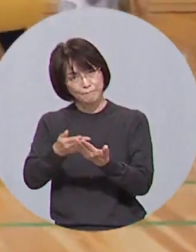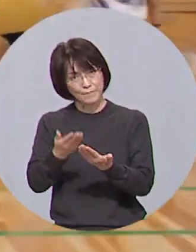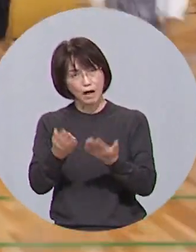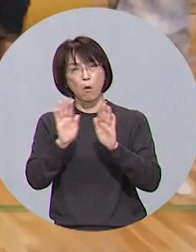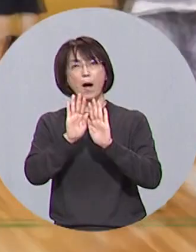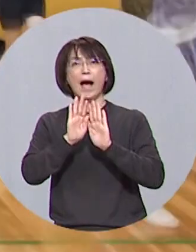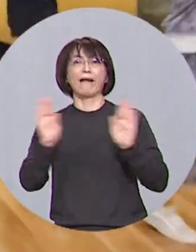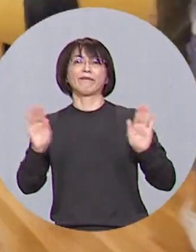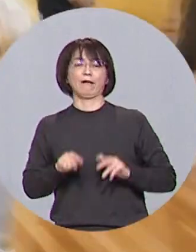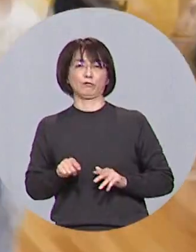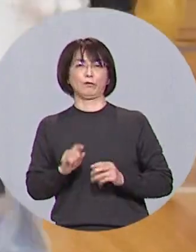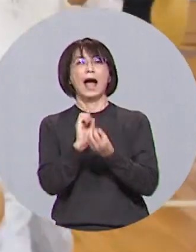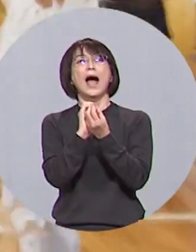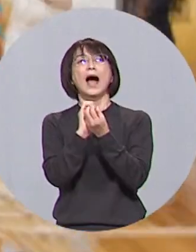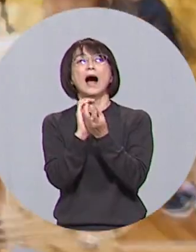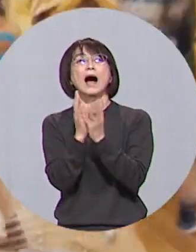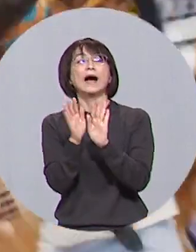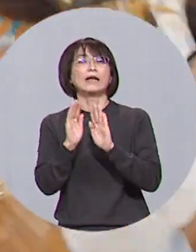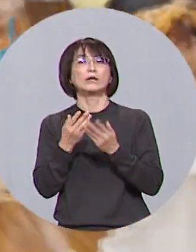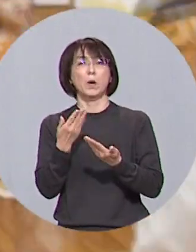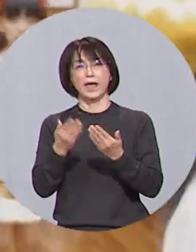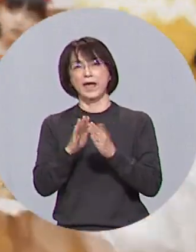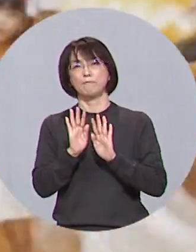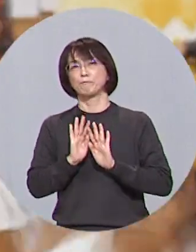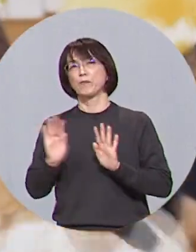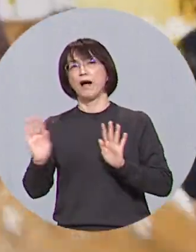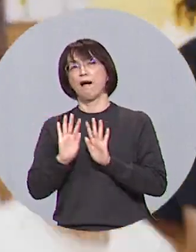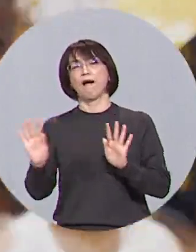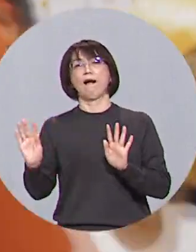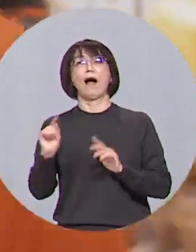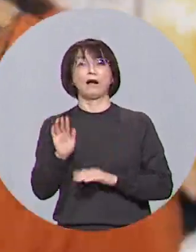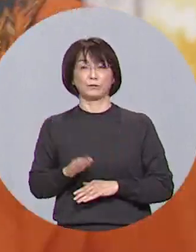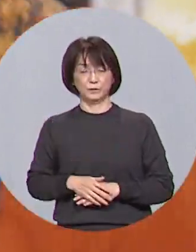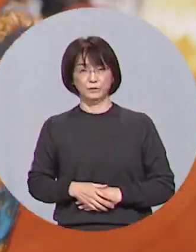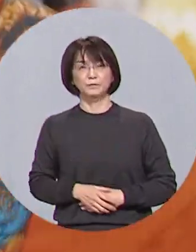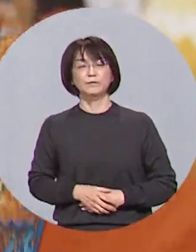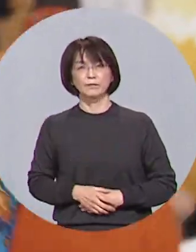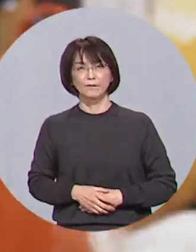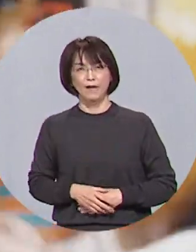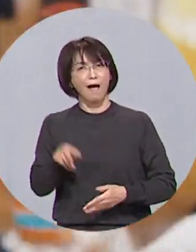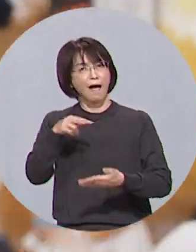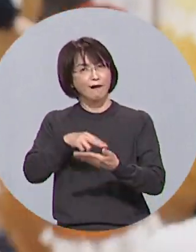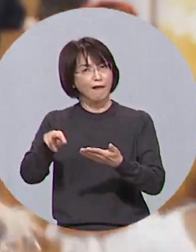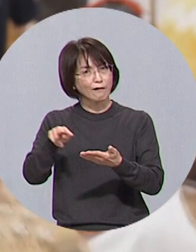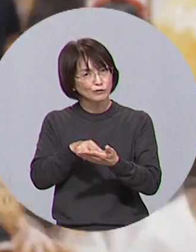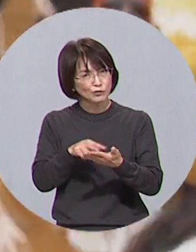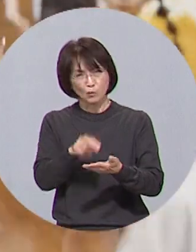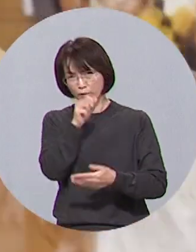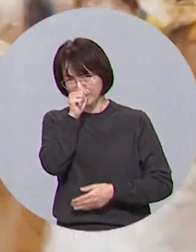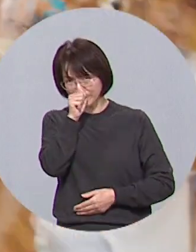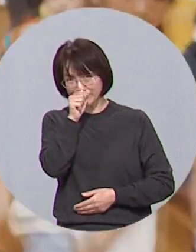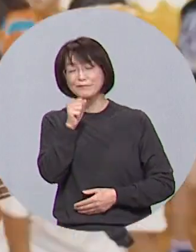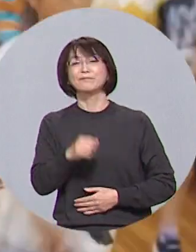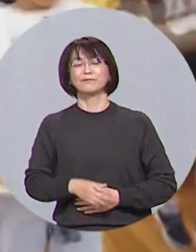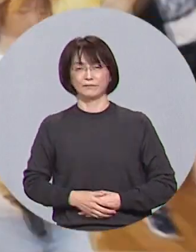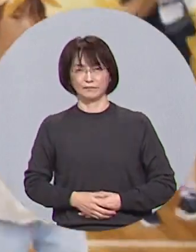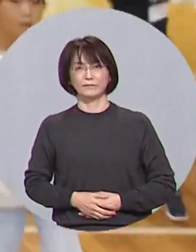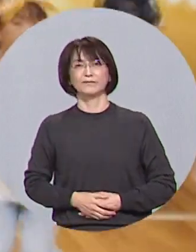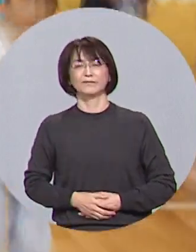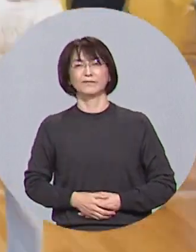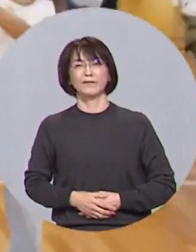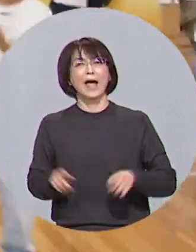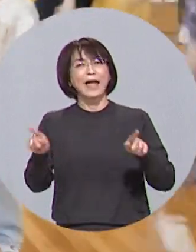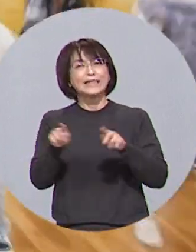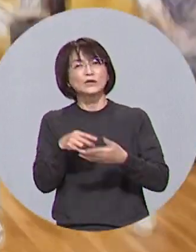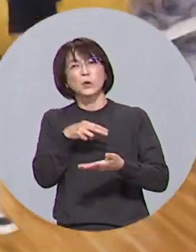ですね、花の絵で、いや 振り付けもね、みんなで踊って、 そうそう、そうなんですよ、 踊りたくな